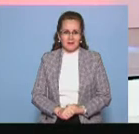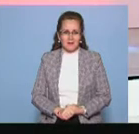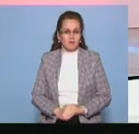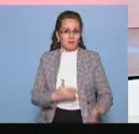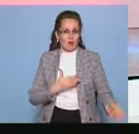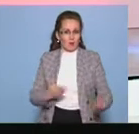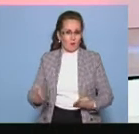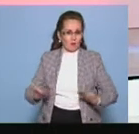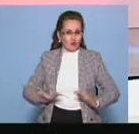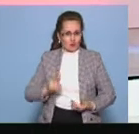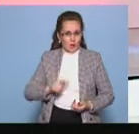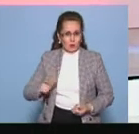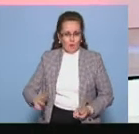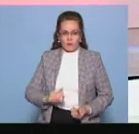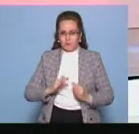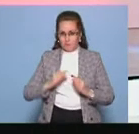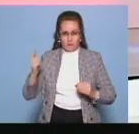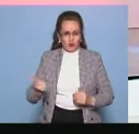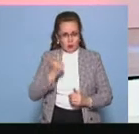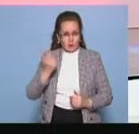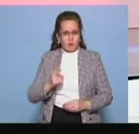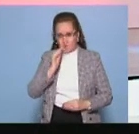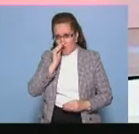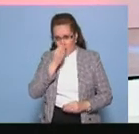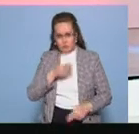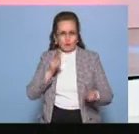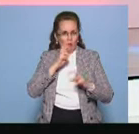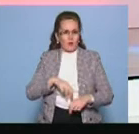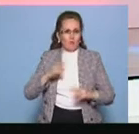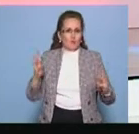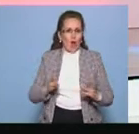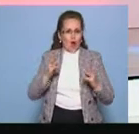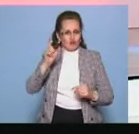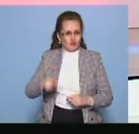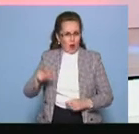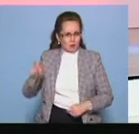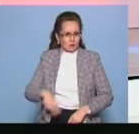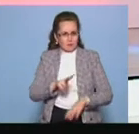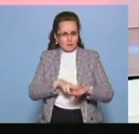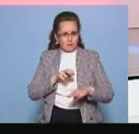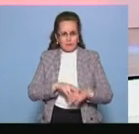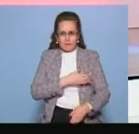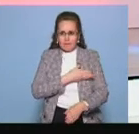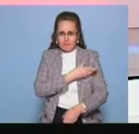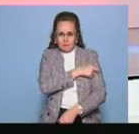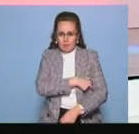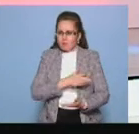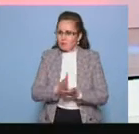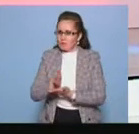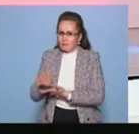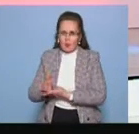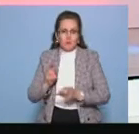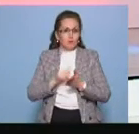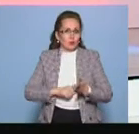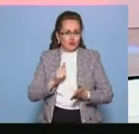Готовность жильцов частных домов к морозам проверят пожарные инспекторы. В Удмуртии огнеборцы активизировали рейды. Причина –